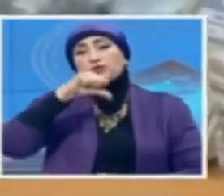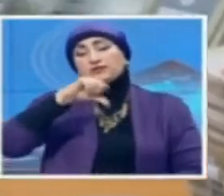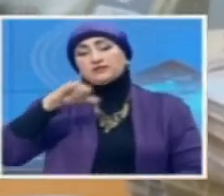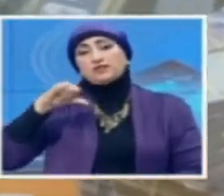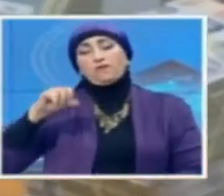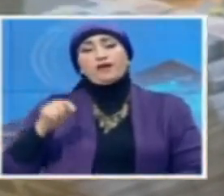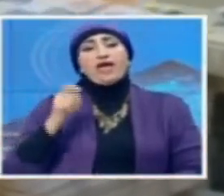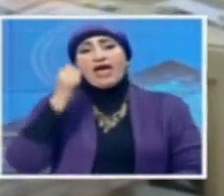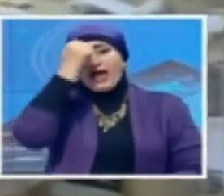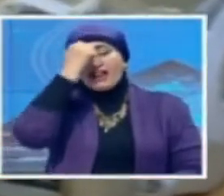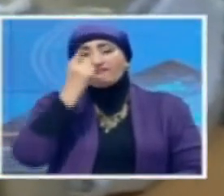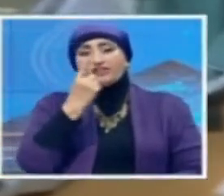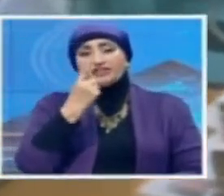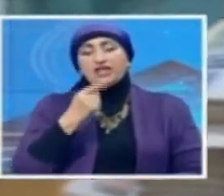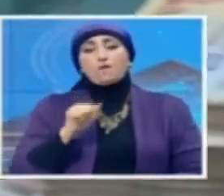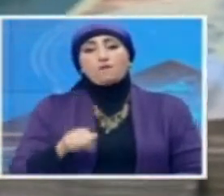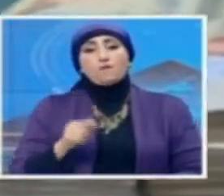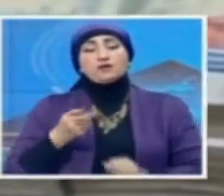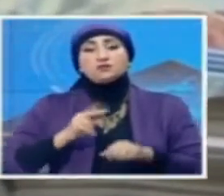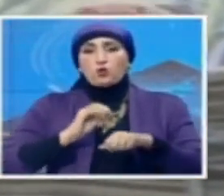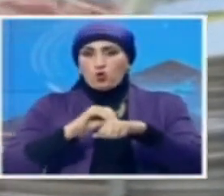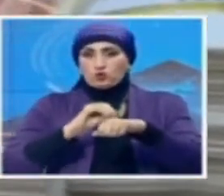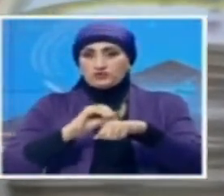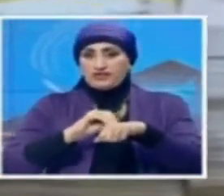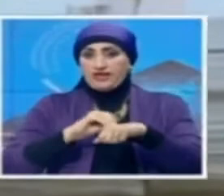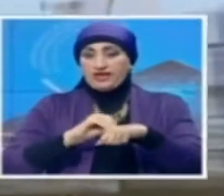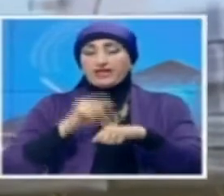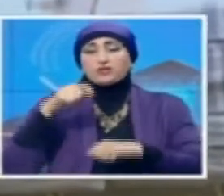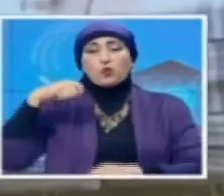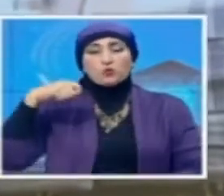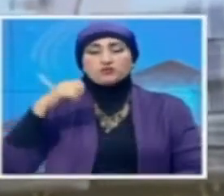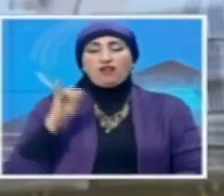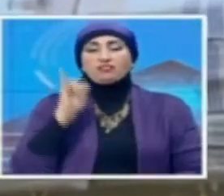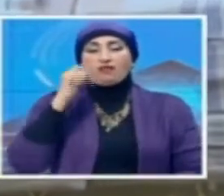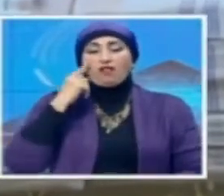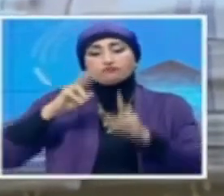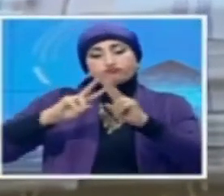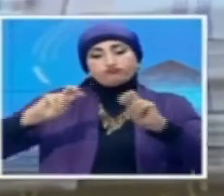13,988,145,000 جنيه مصري، وأخطرت مصلحة الضرائب لفحصها.